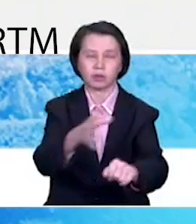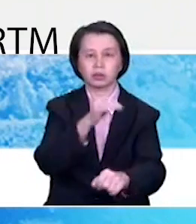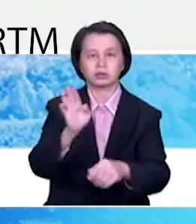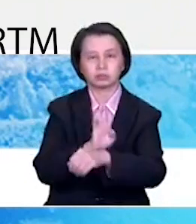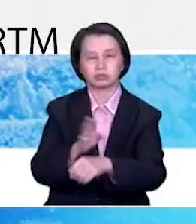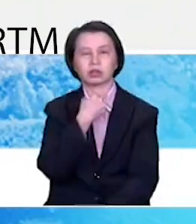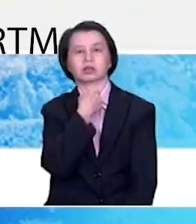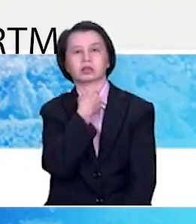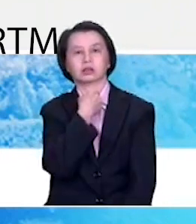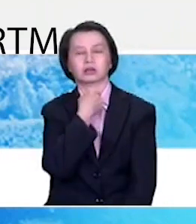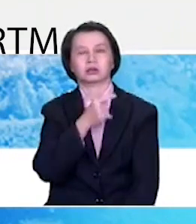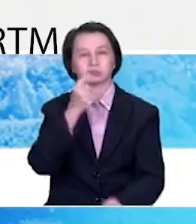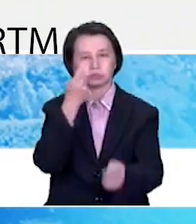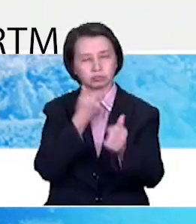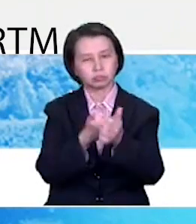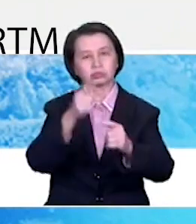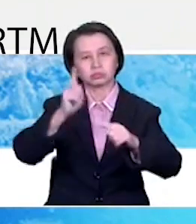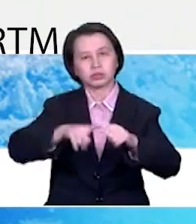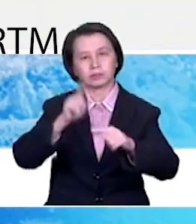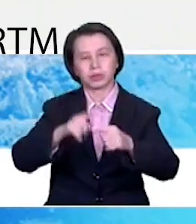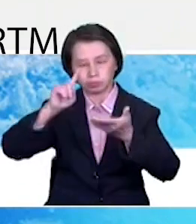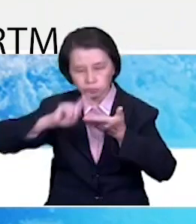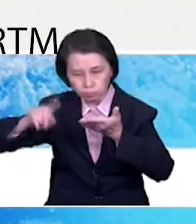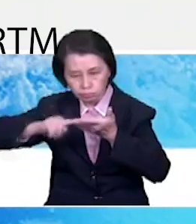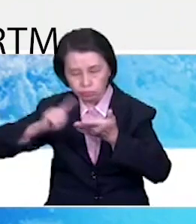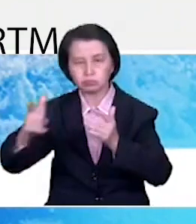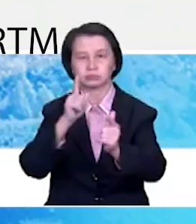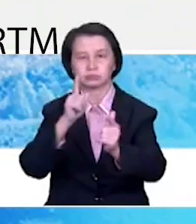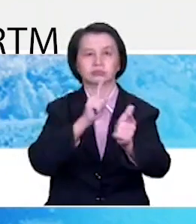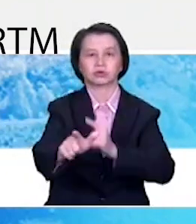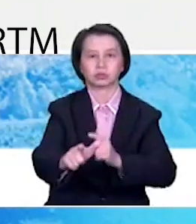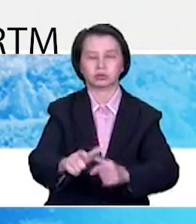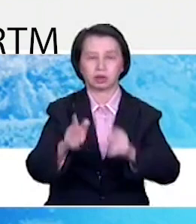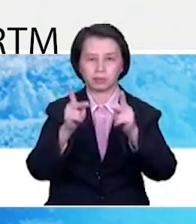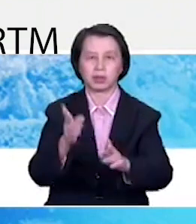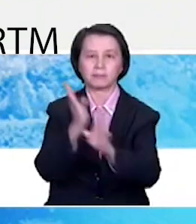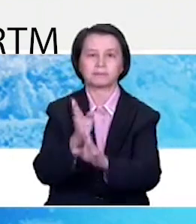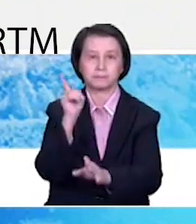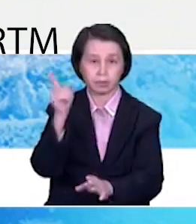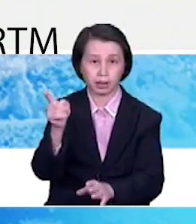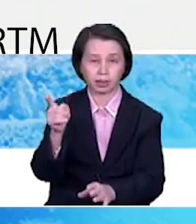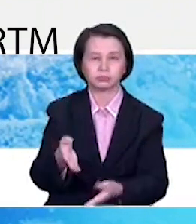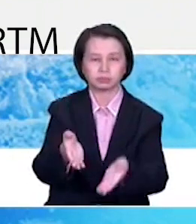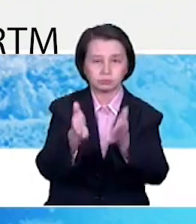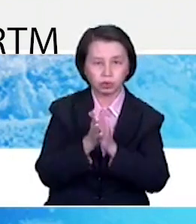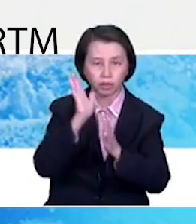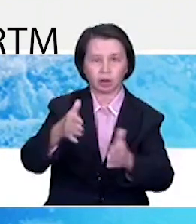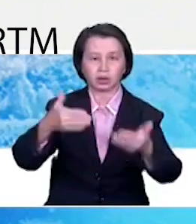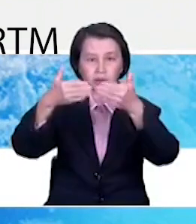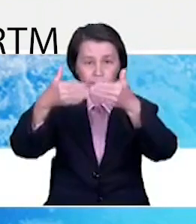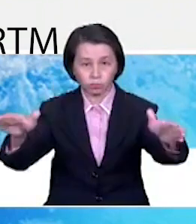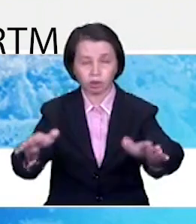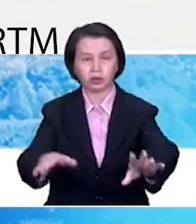yang terjejas tertakluk kepada semakan dan kelulusan pihak bank. Permohonan akan dibuka